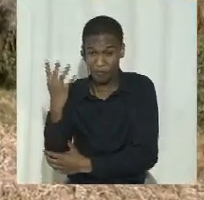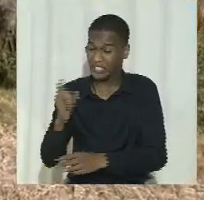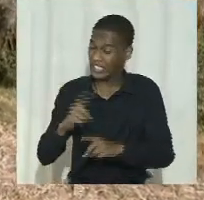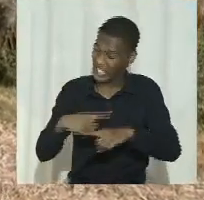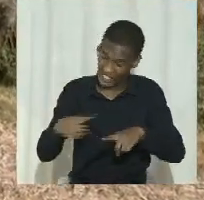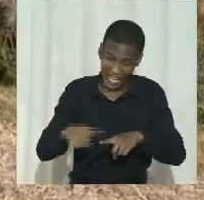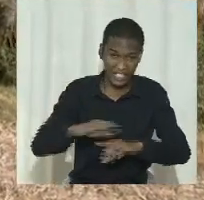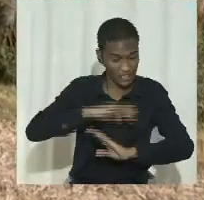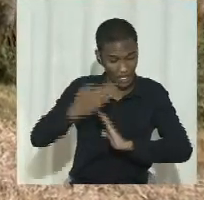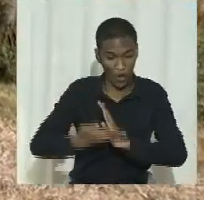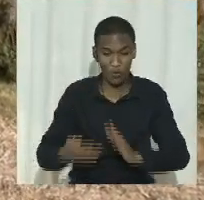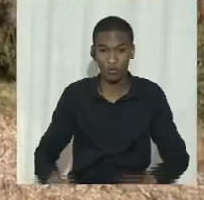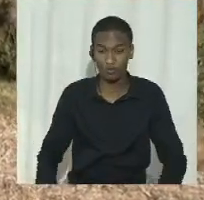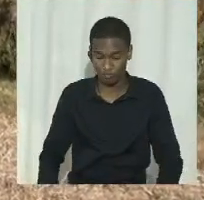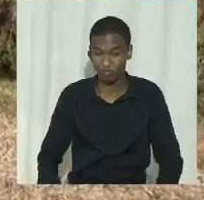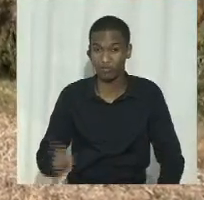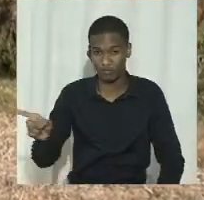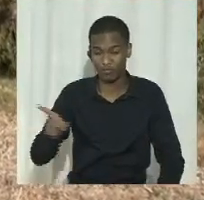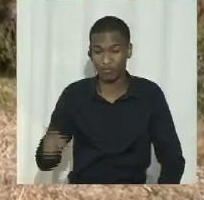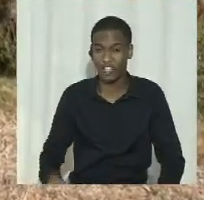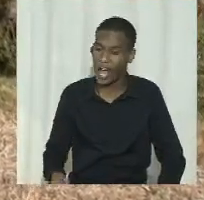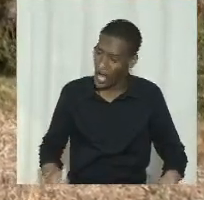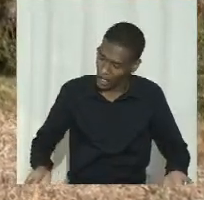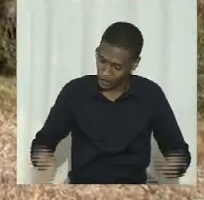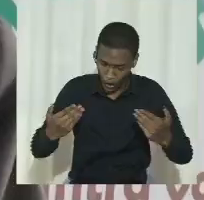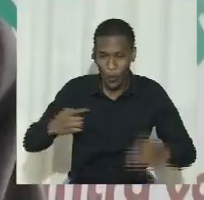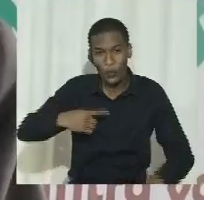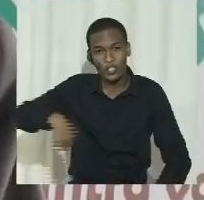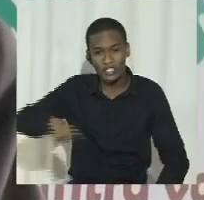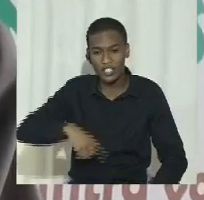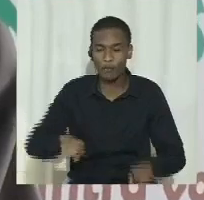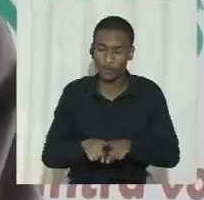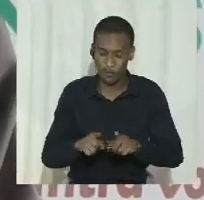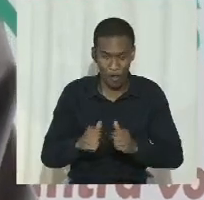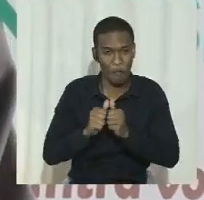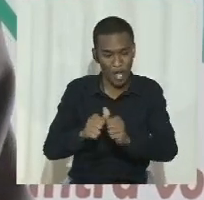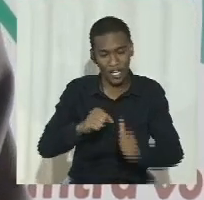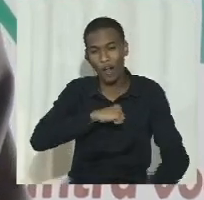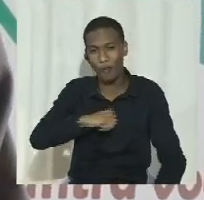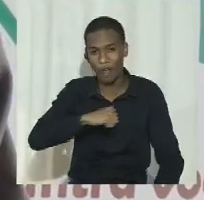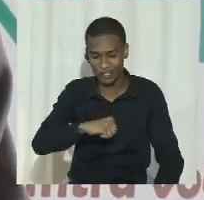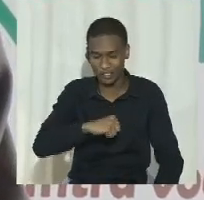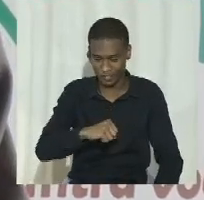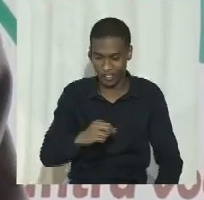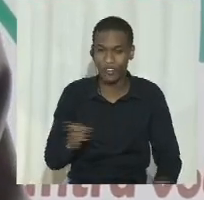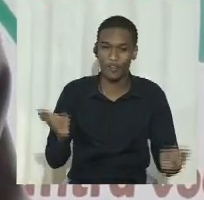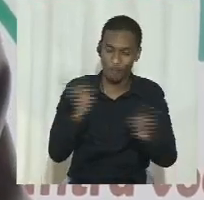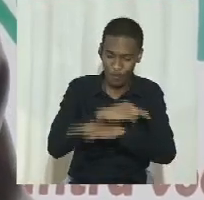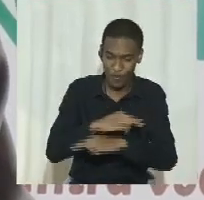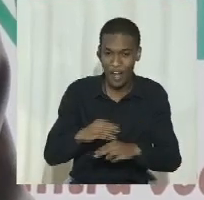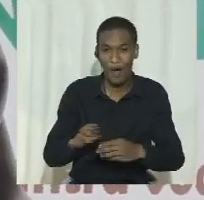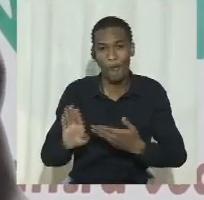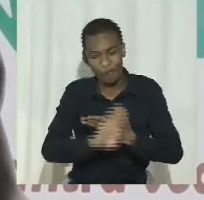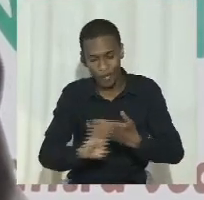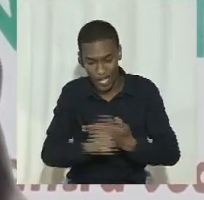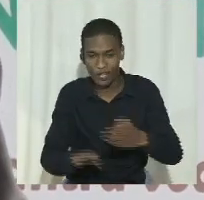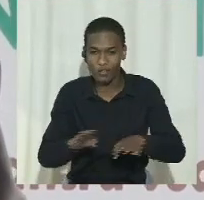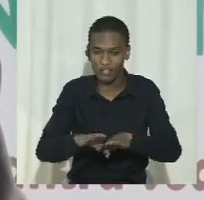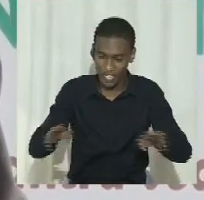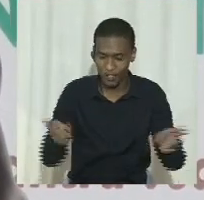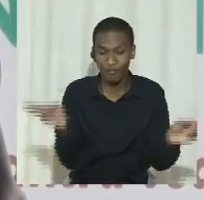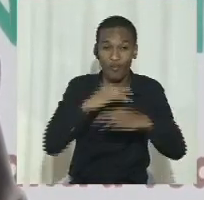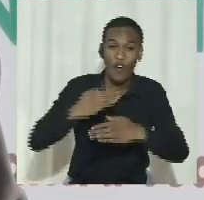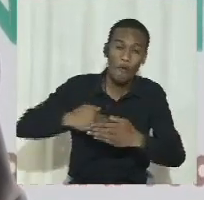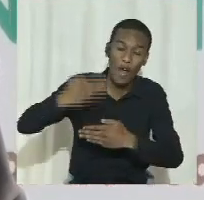ara-drarina andeha isika irahina amadika ny filonana amin'ny ratsy ny fanimbanan'ny tany ho fampandrosoana ara-tsosialy